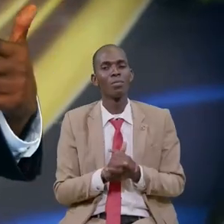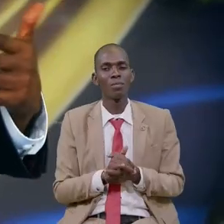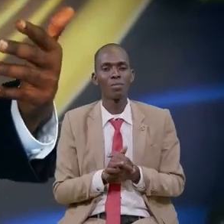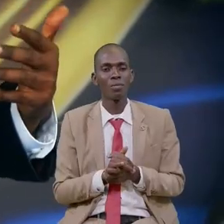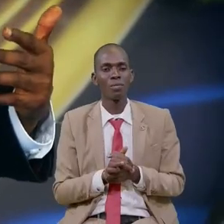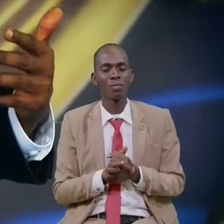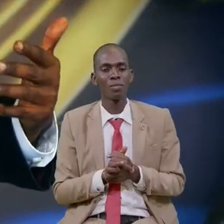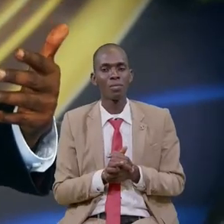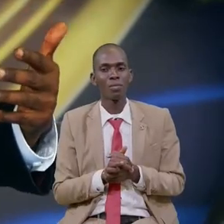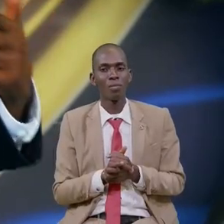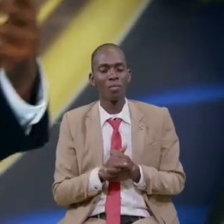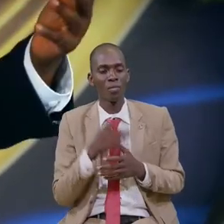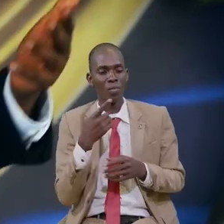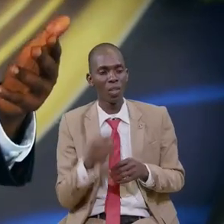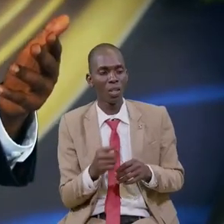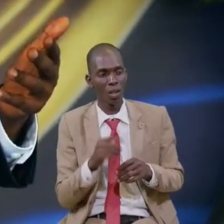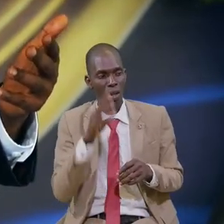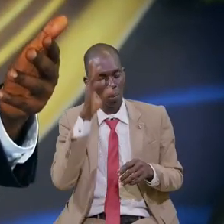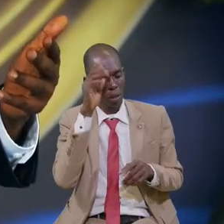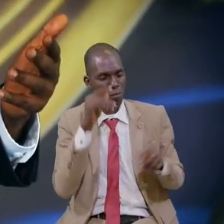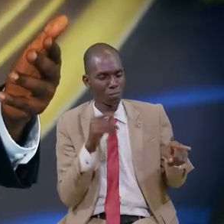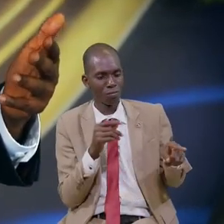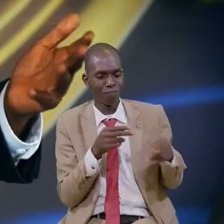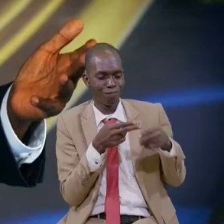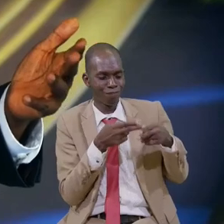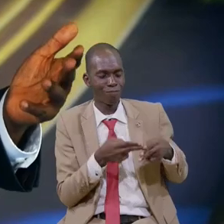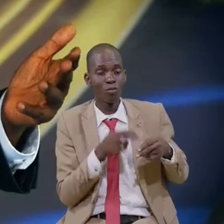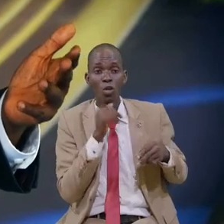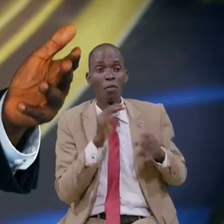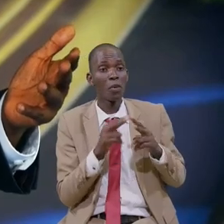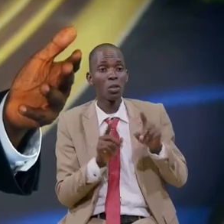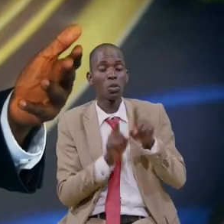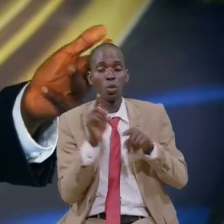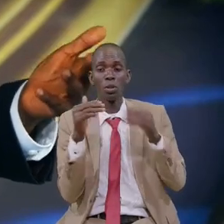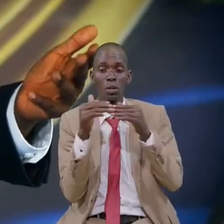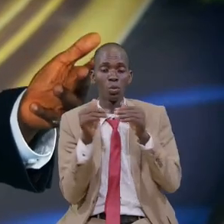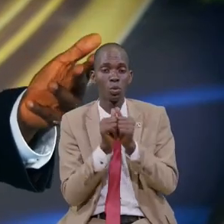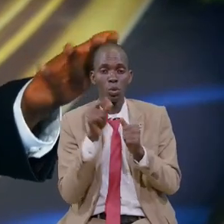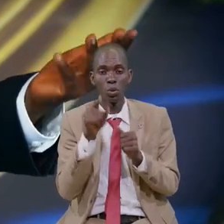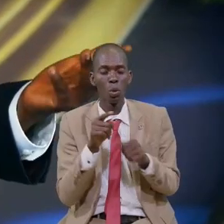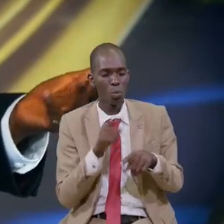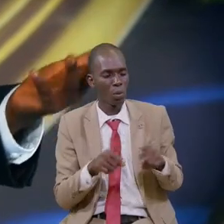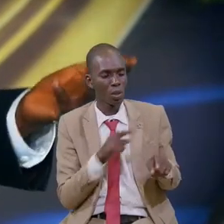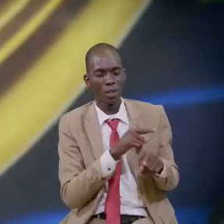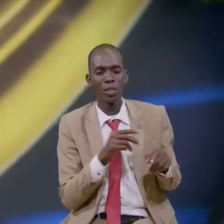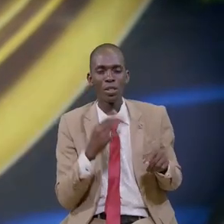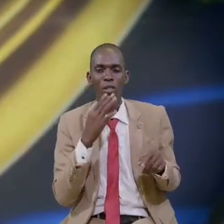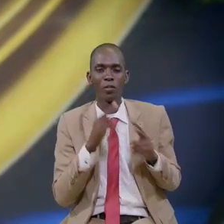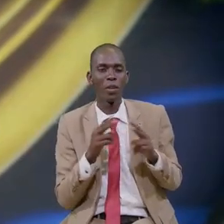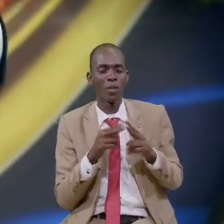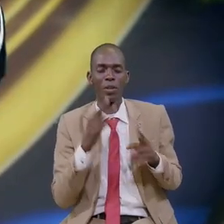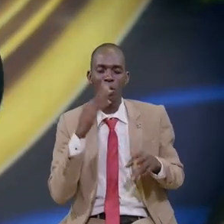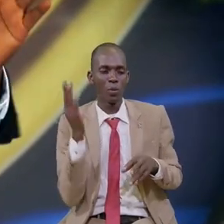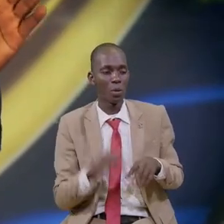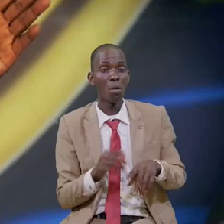L'homme. L'homme. Pas aussi élancé que toi. Méchant. Mais qui n'a même pas